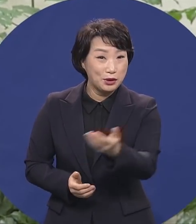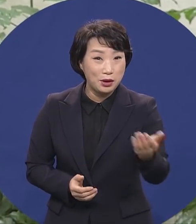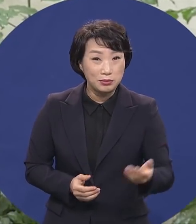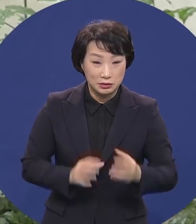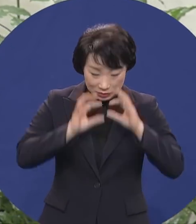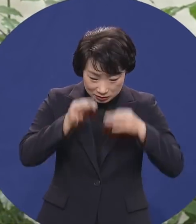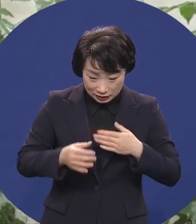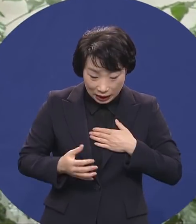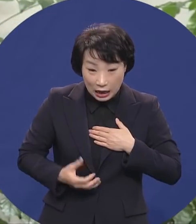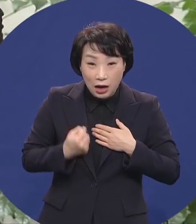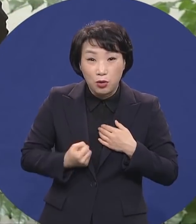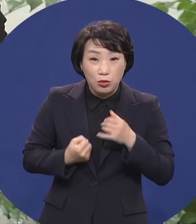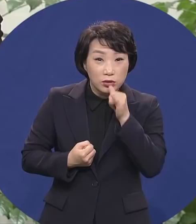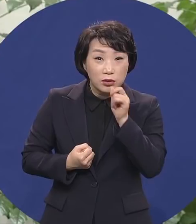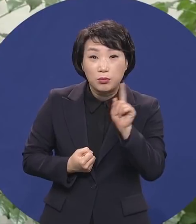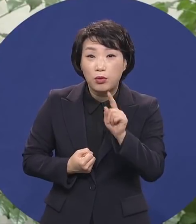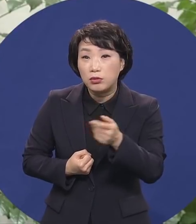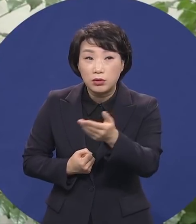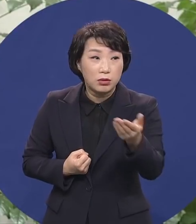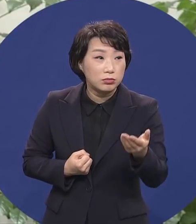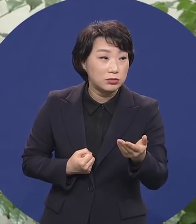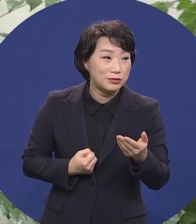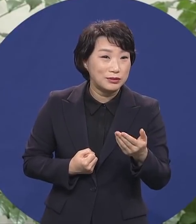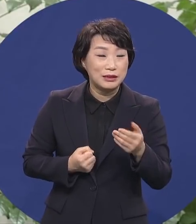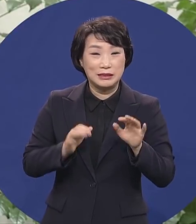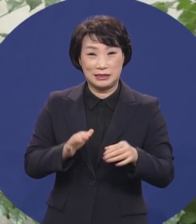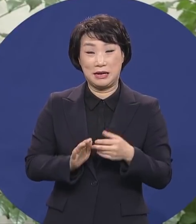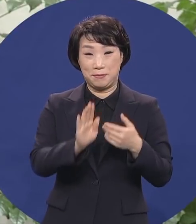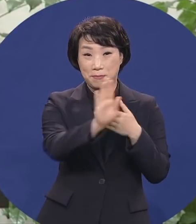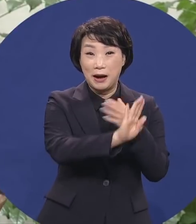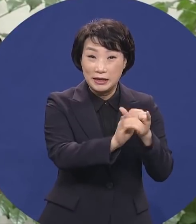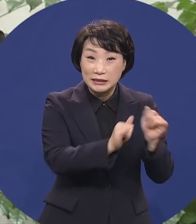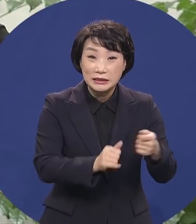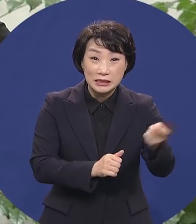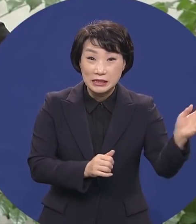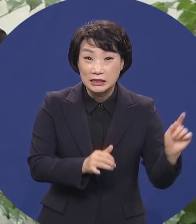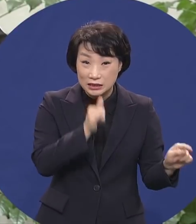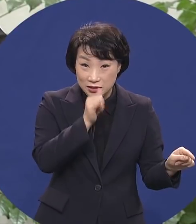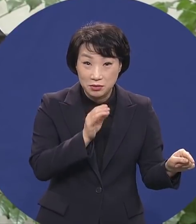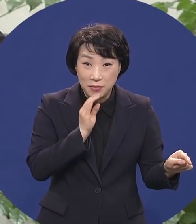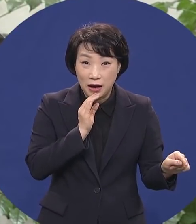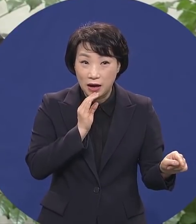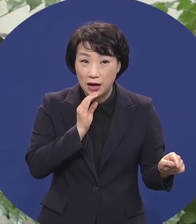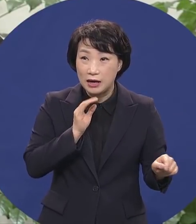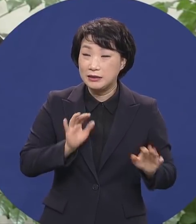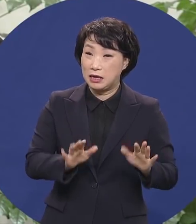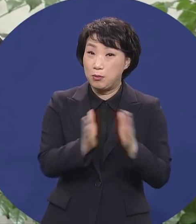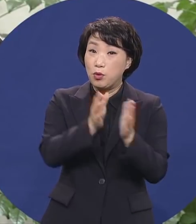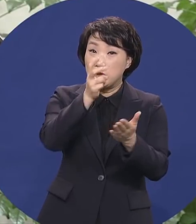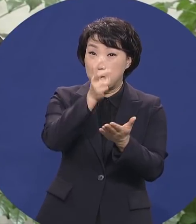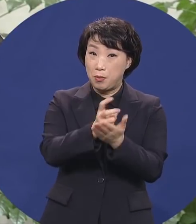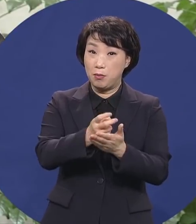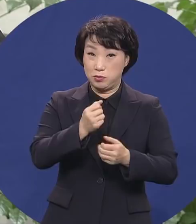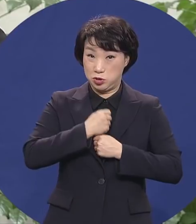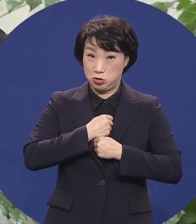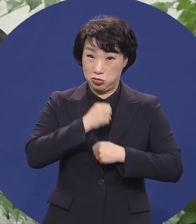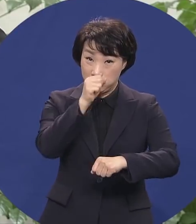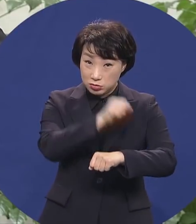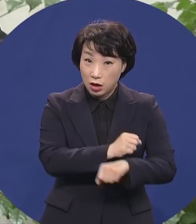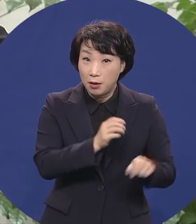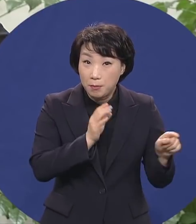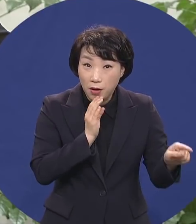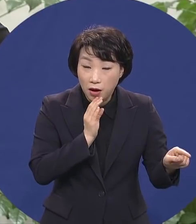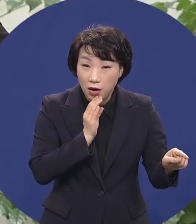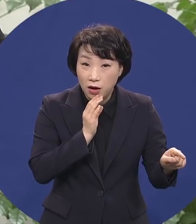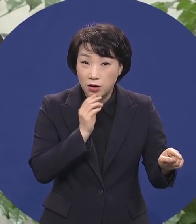속에 무엇이 들어있습니까? 그러니까 바리새인들이 그렇게 율법을 잘 지키고,